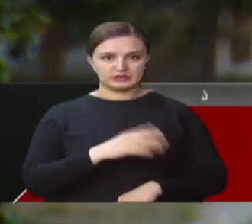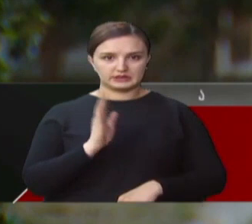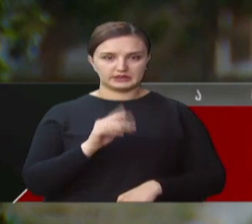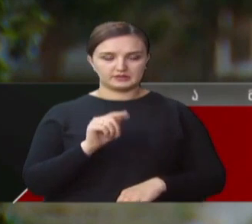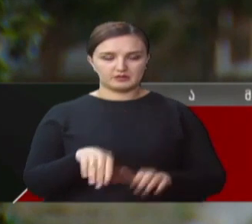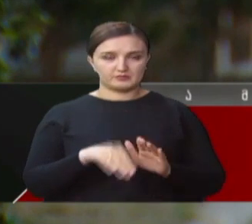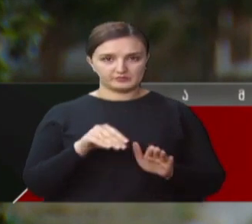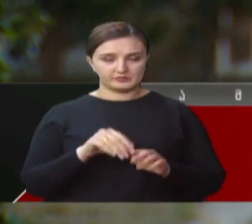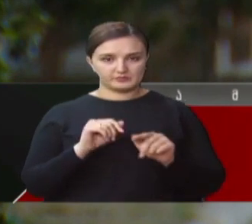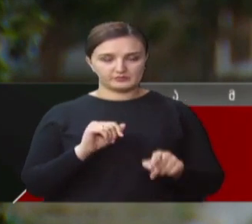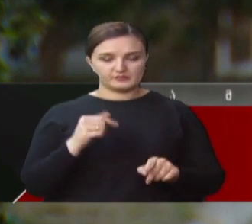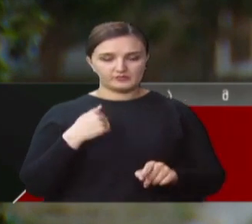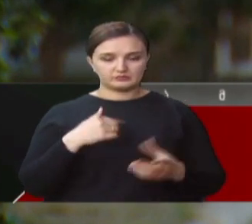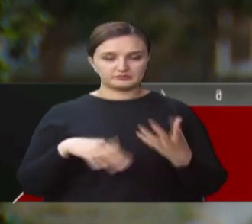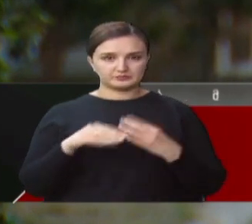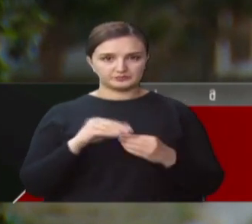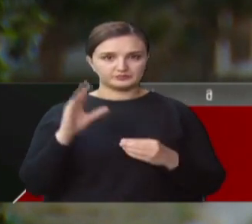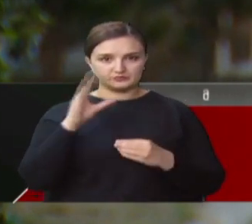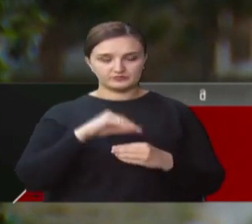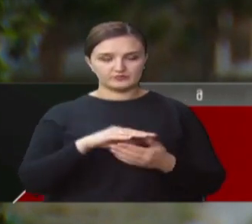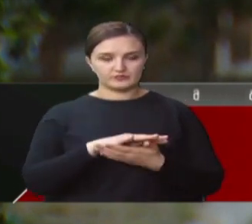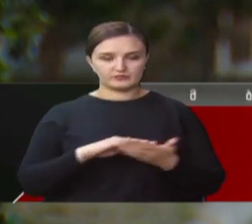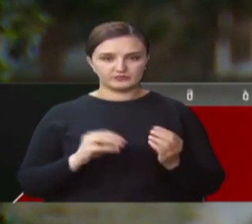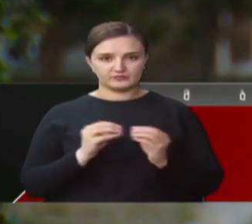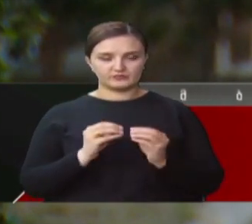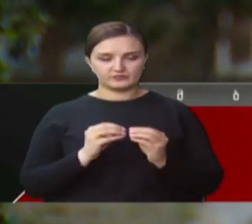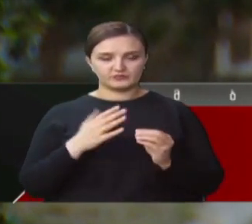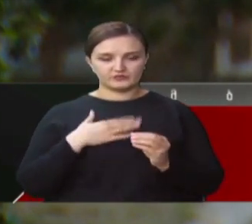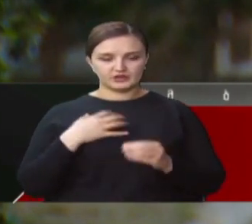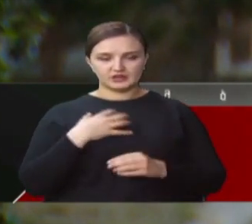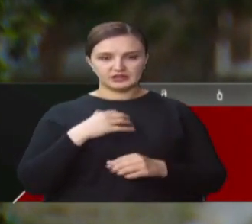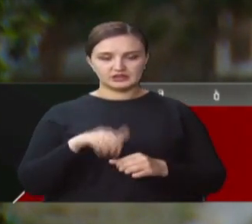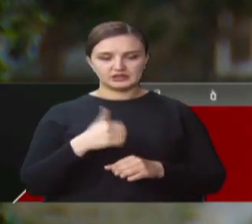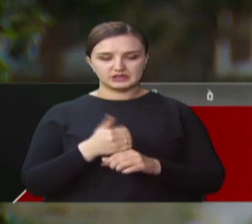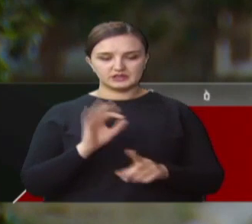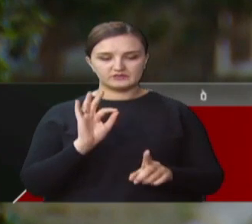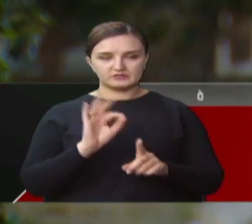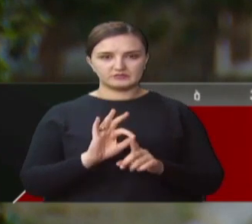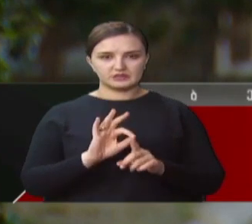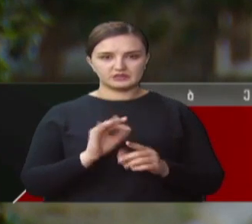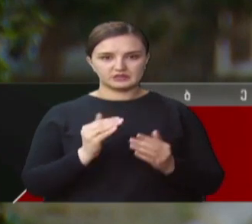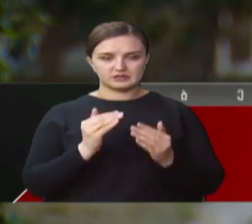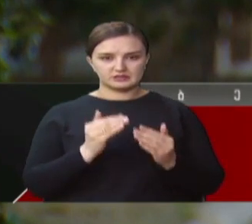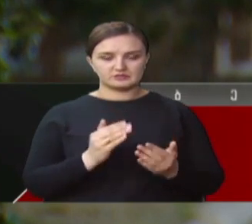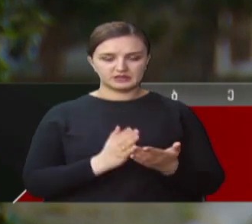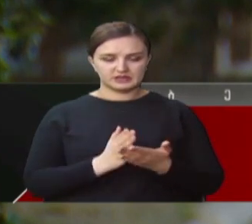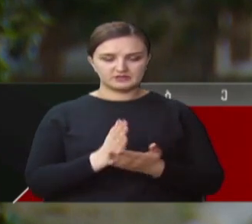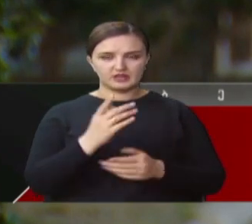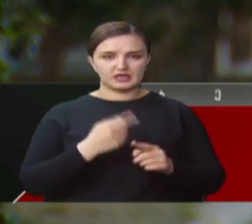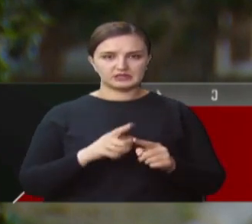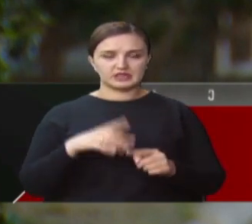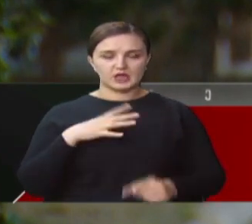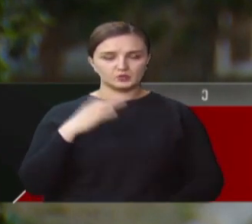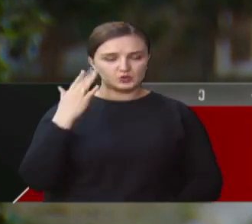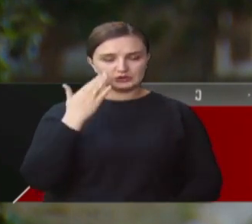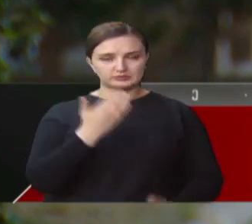არჩევნებიდან და ჩვენ შევძლებთ, რომ გავაგრძელოთ ჩვენი ძირითად მიზანისკენ სვლა, რაც არის